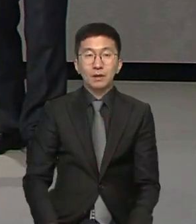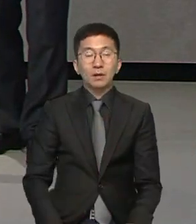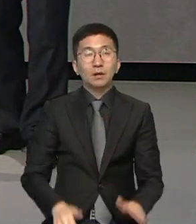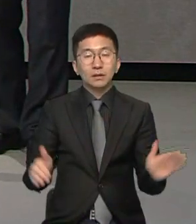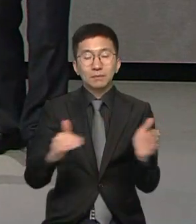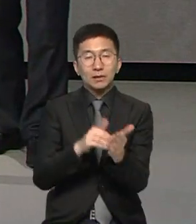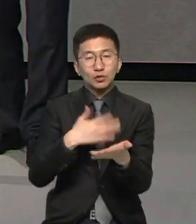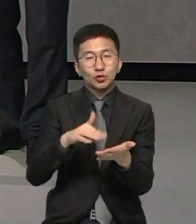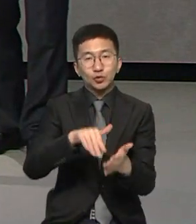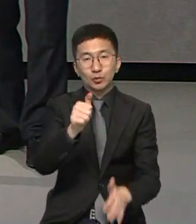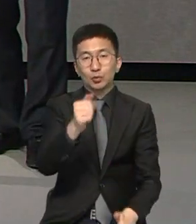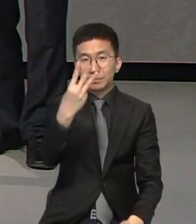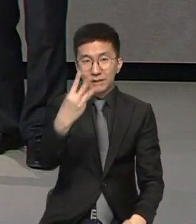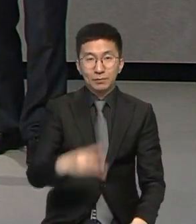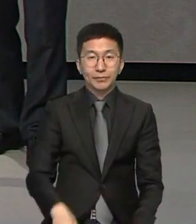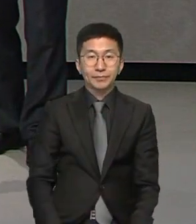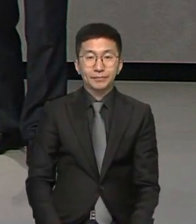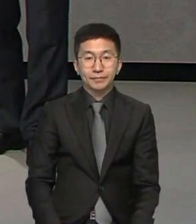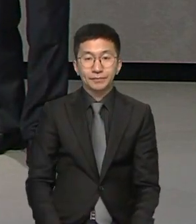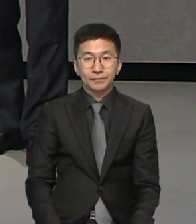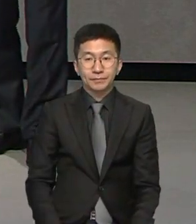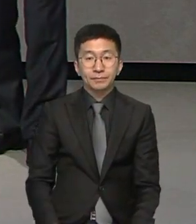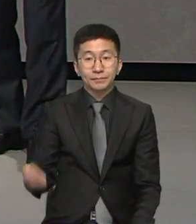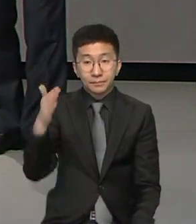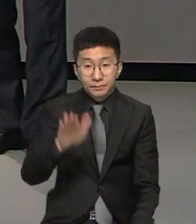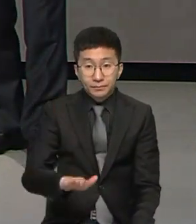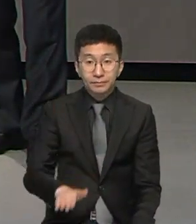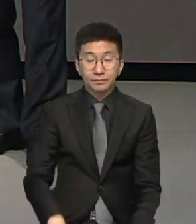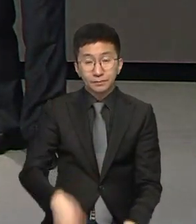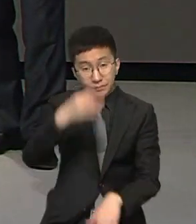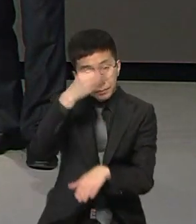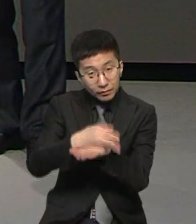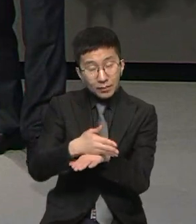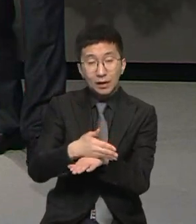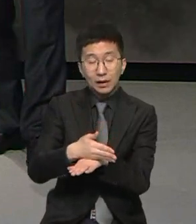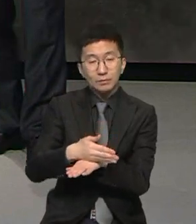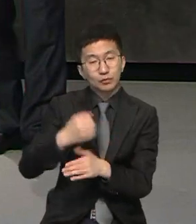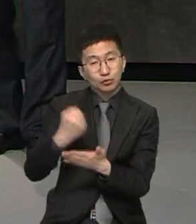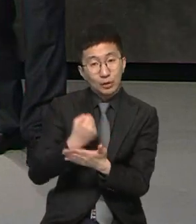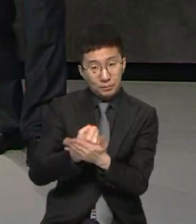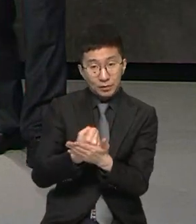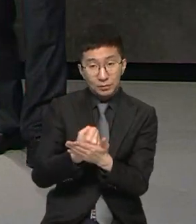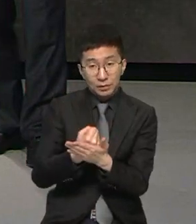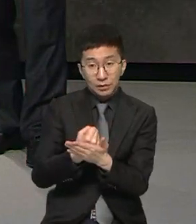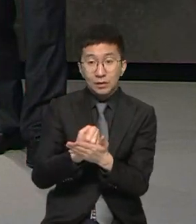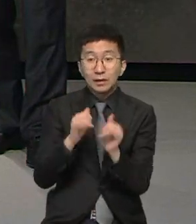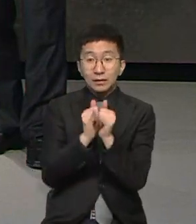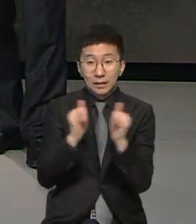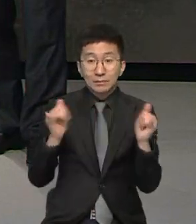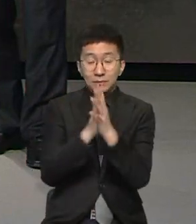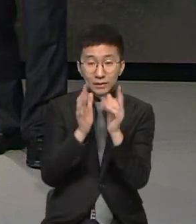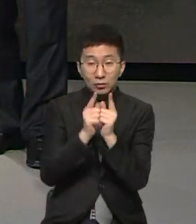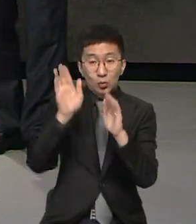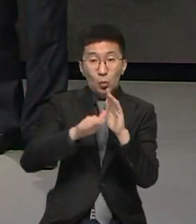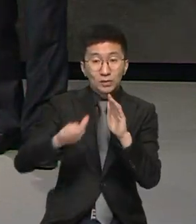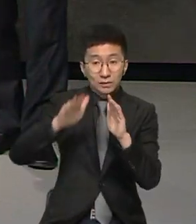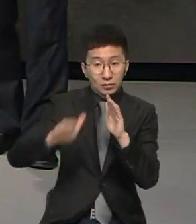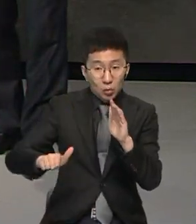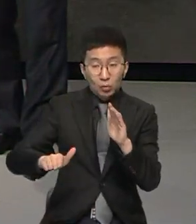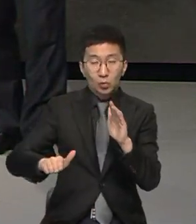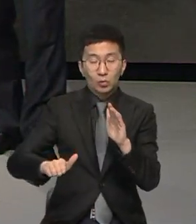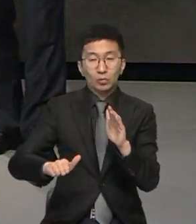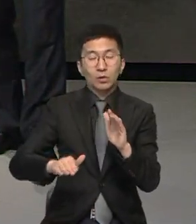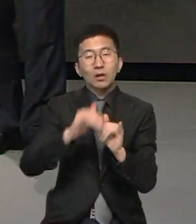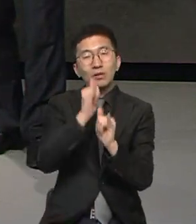최소 53차례로 집계됐습니다. 그런데 사과나 유감 표명을 했던 당사자가 공식적인 자리에서 역사 왜곡